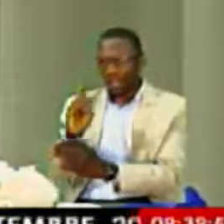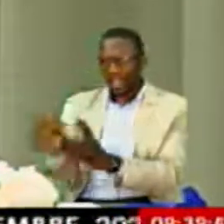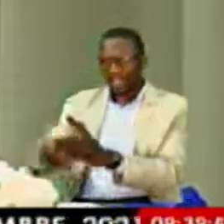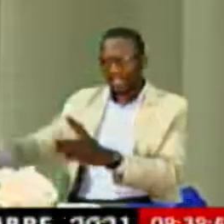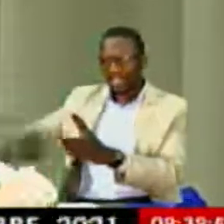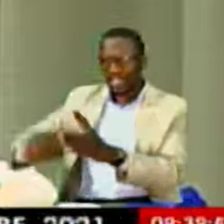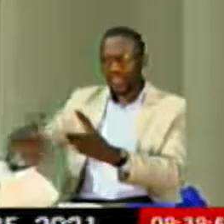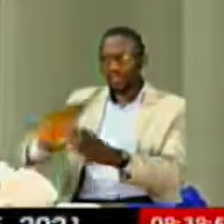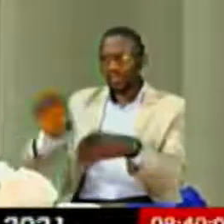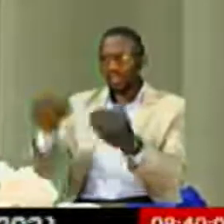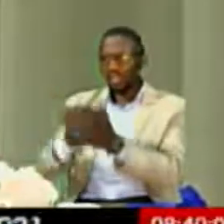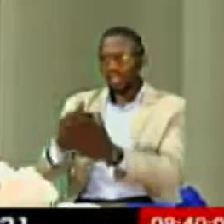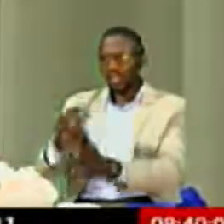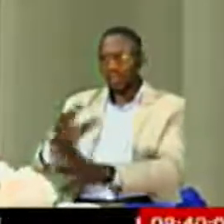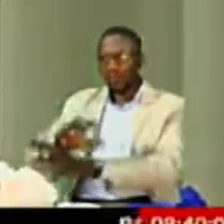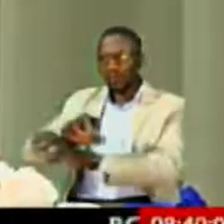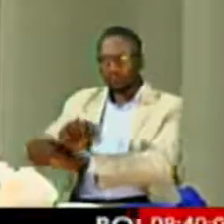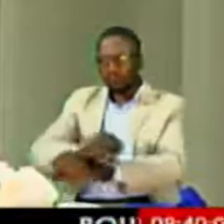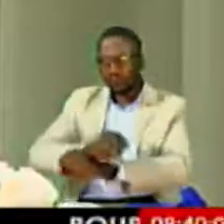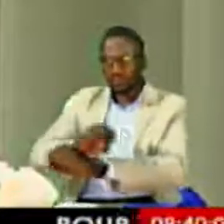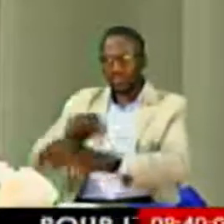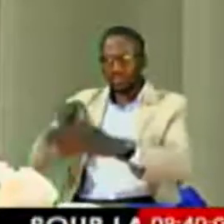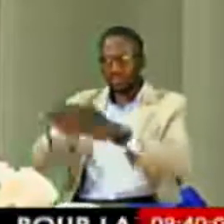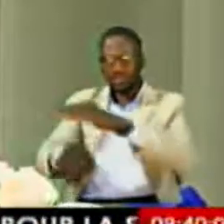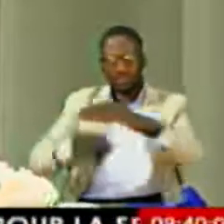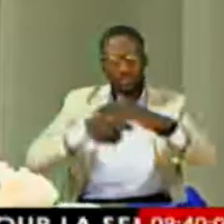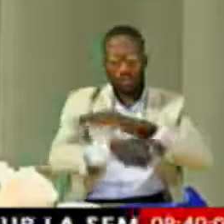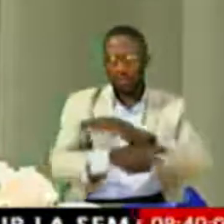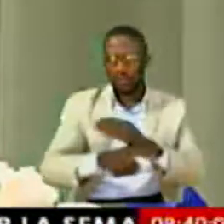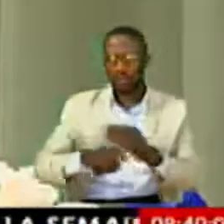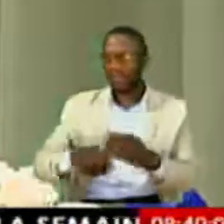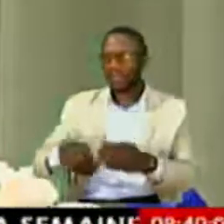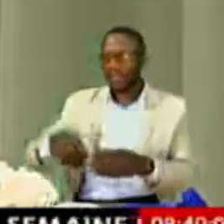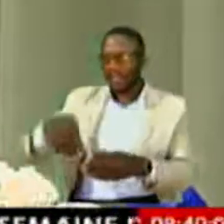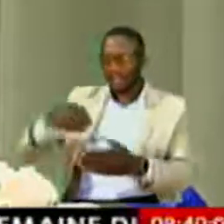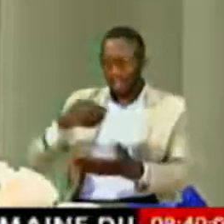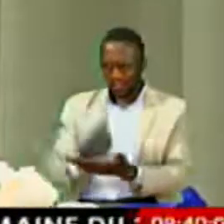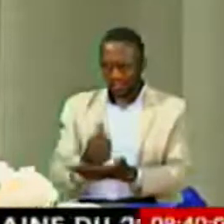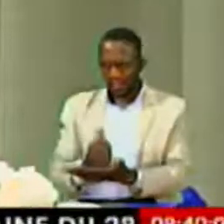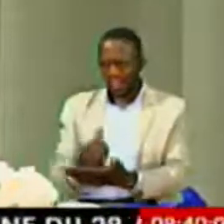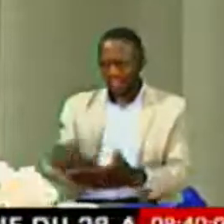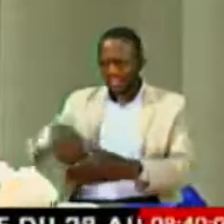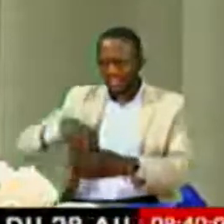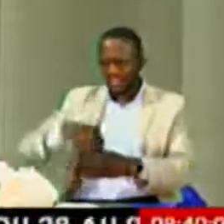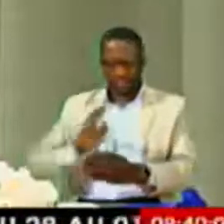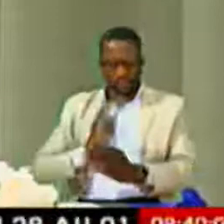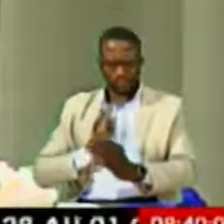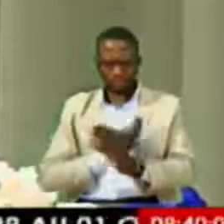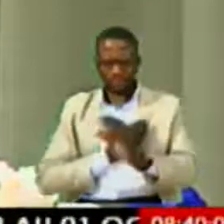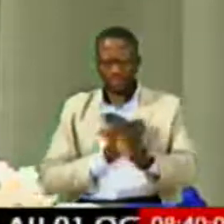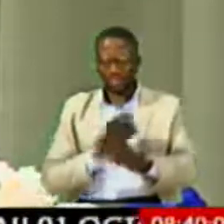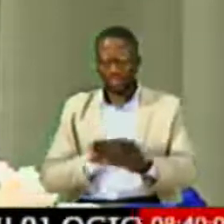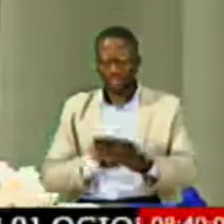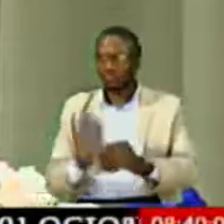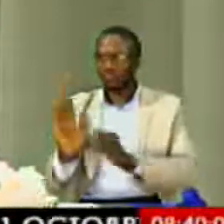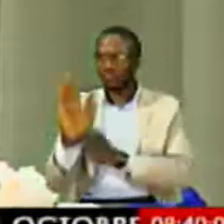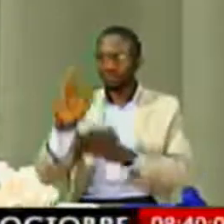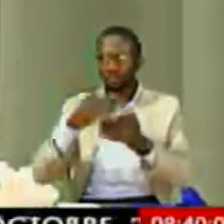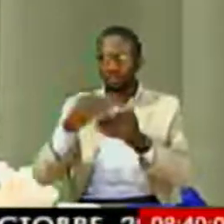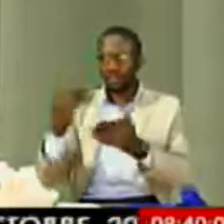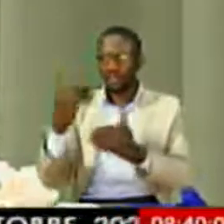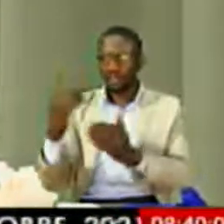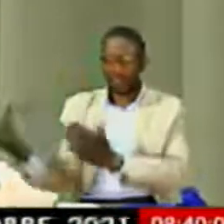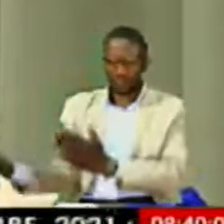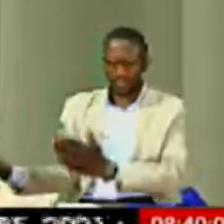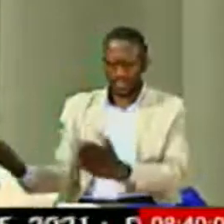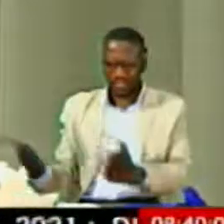Amen. Amen. Dans notre temps, in our time, Dieu a envoyé un serviteur de Dieu. God has sent a servant un of God. Un prophète